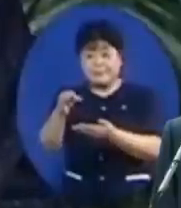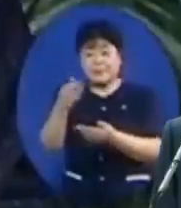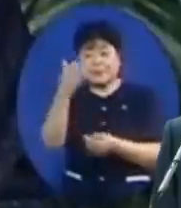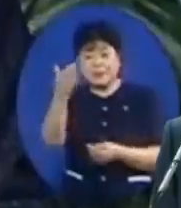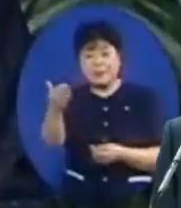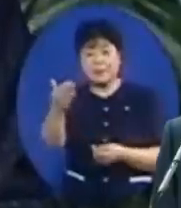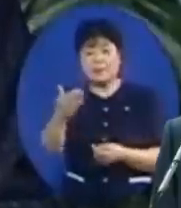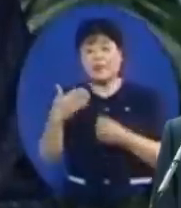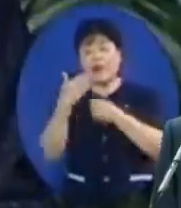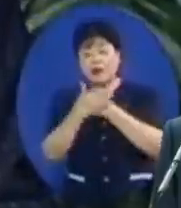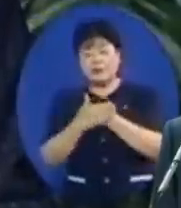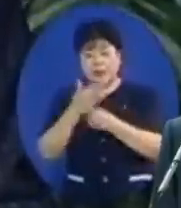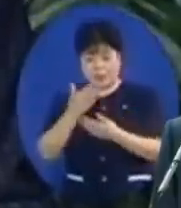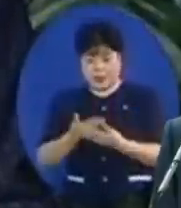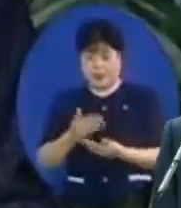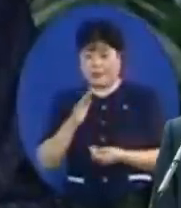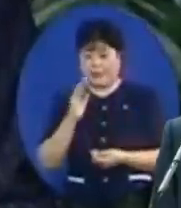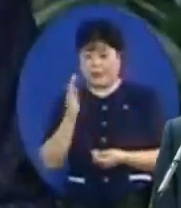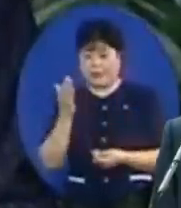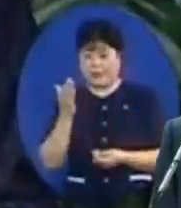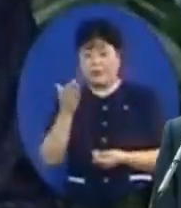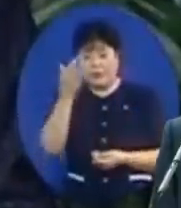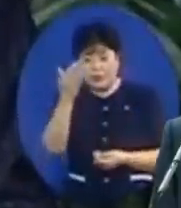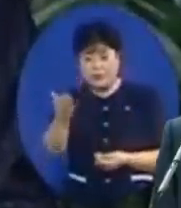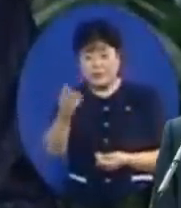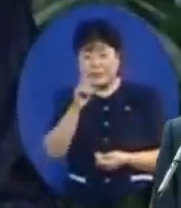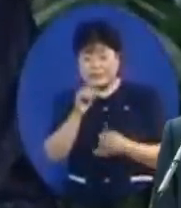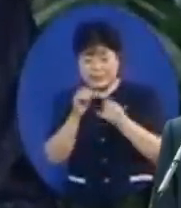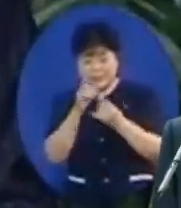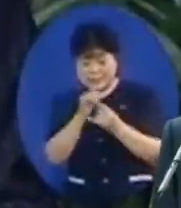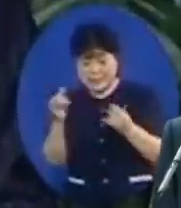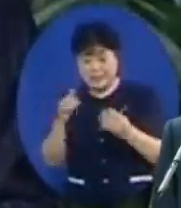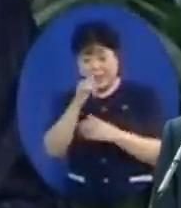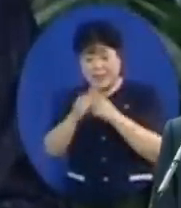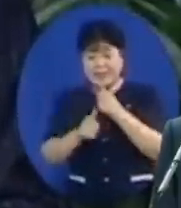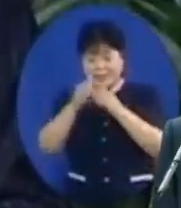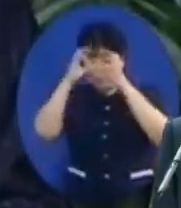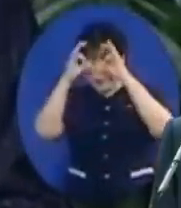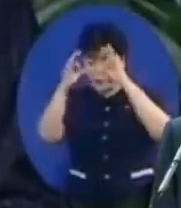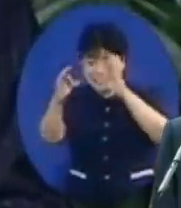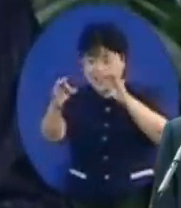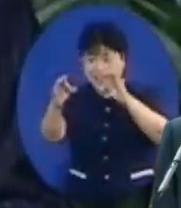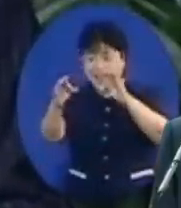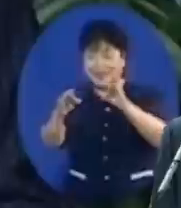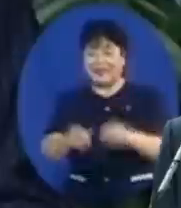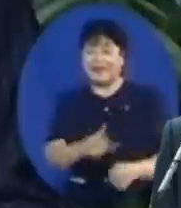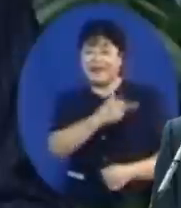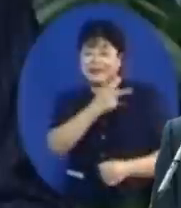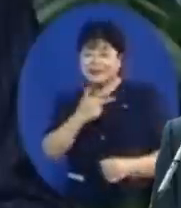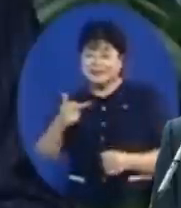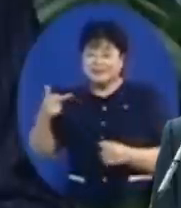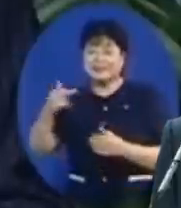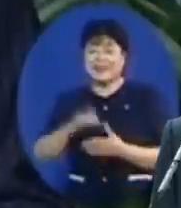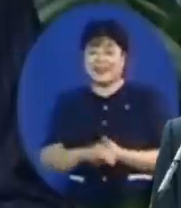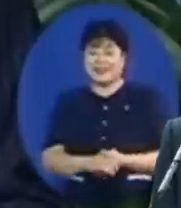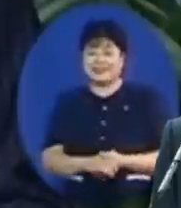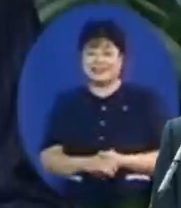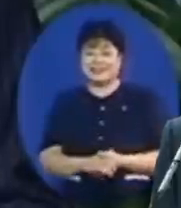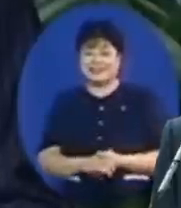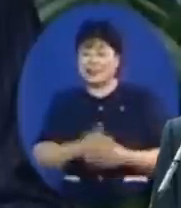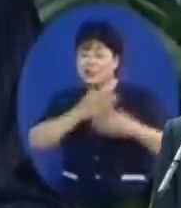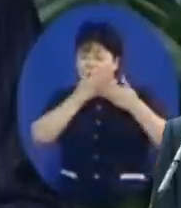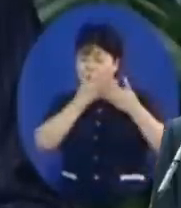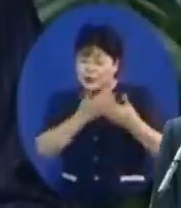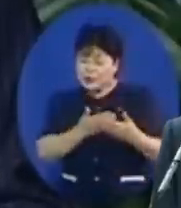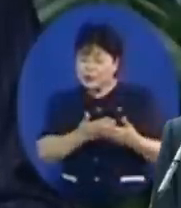여러분 우리에게 은혜로 주어졌다니 여러분 한 사람 한 사람이 하나님 보시기에 얼마나